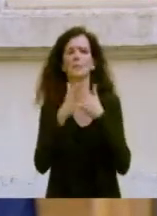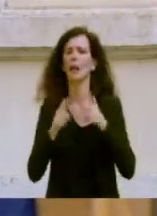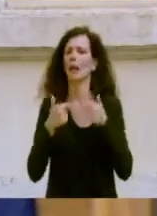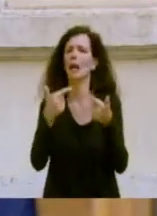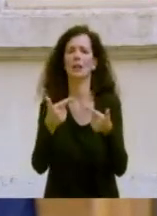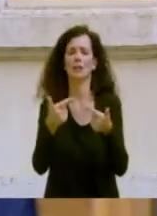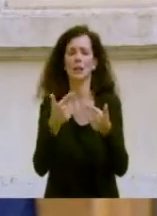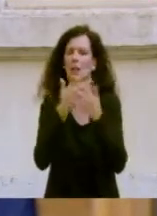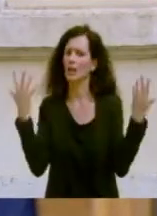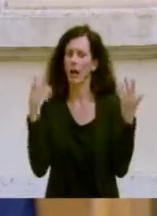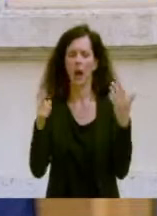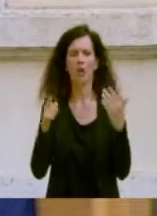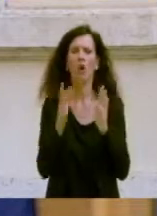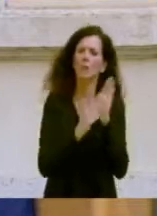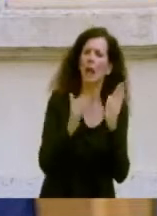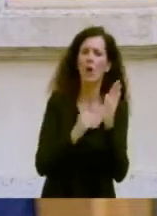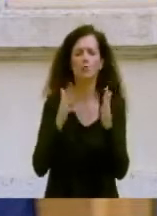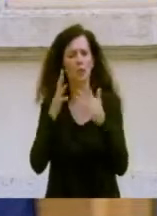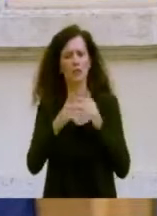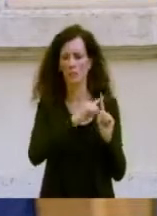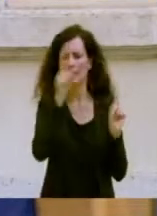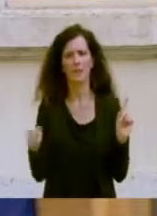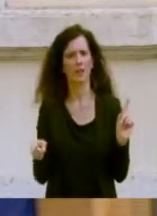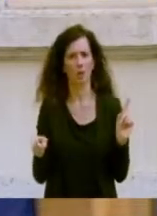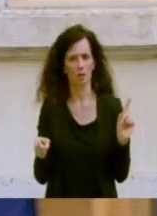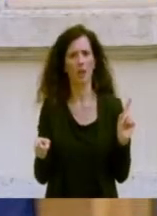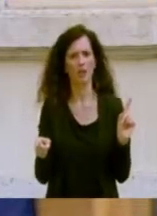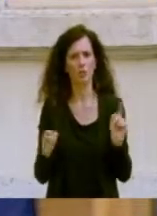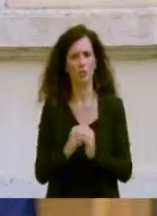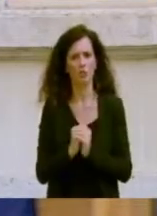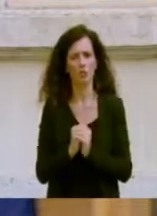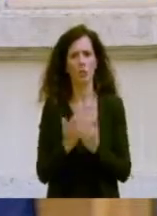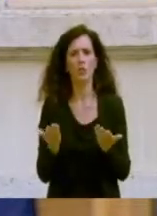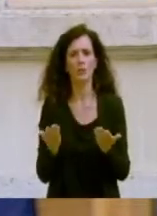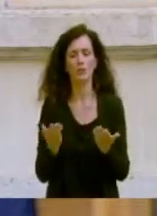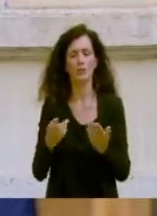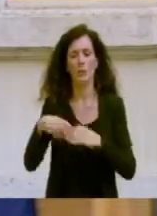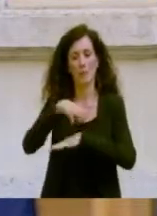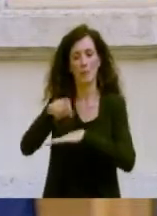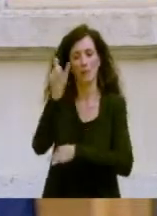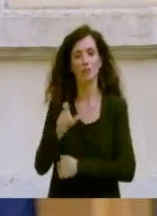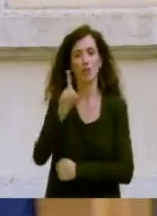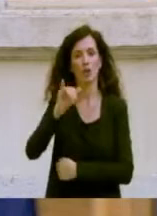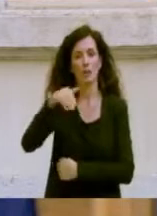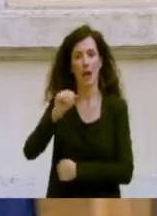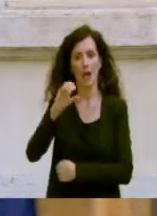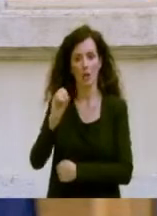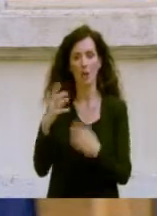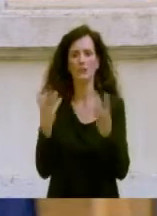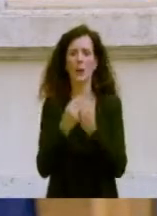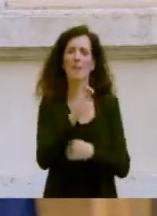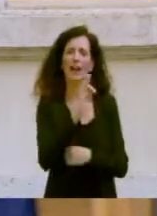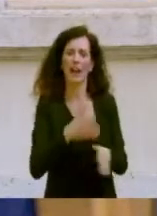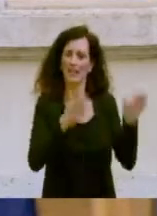precauzione trasparenza sì qui compiuto e per questo che misto di mai in particolare con tutta la farnesina ma anche il ministro